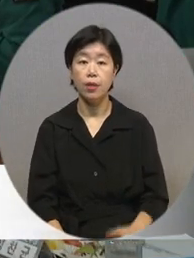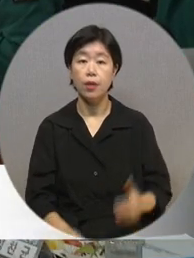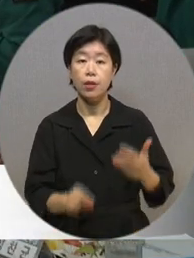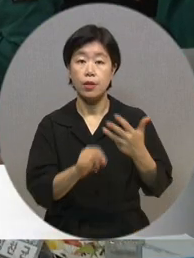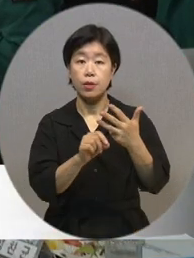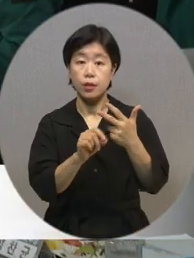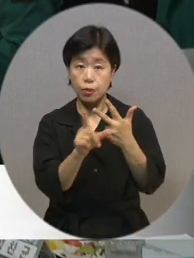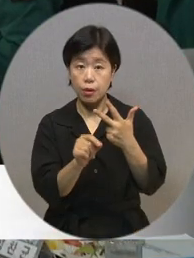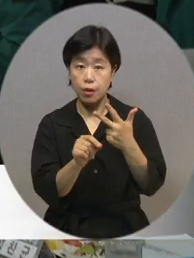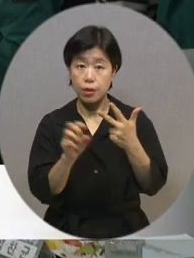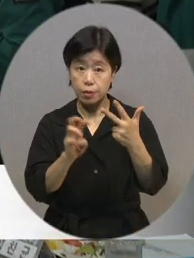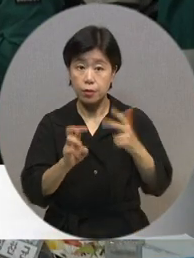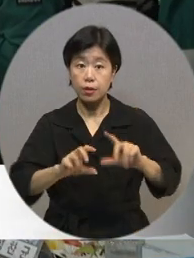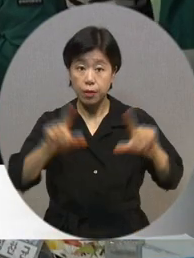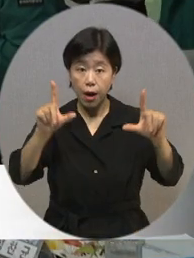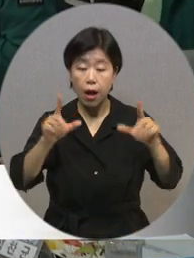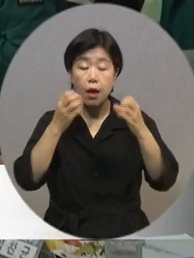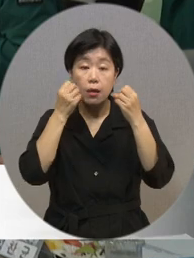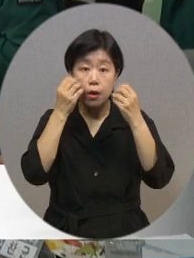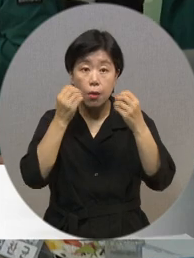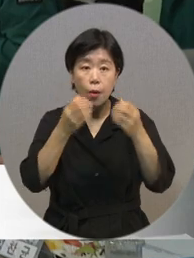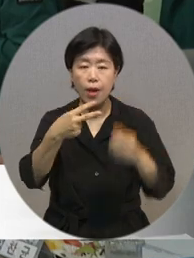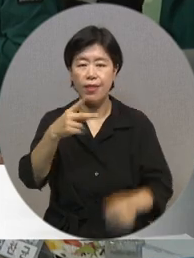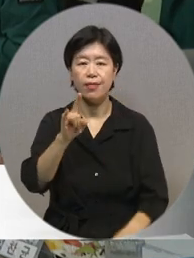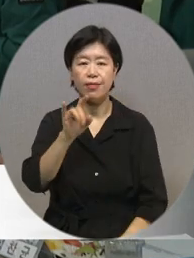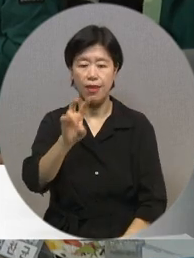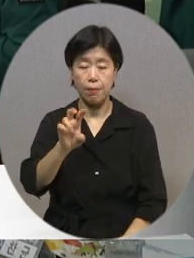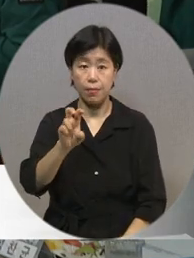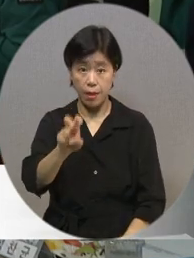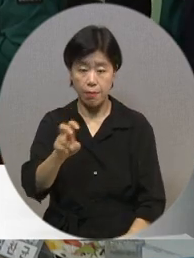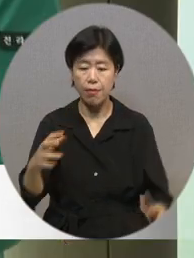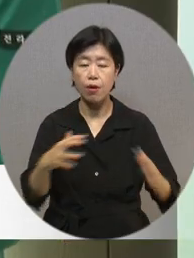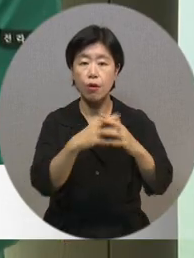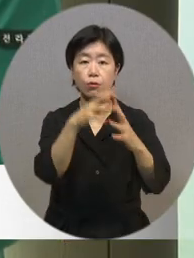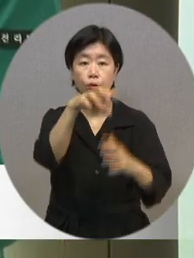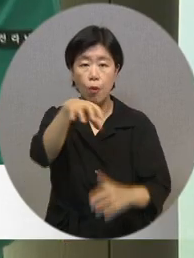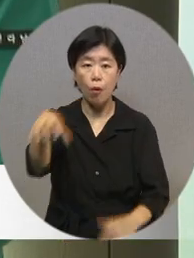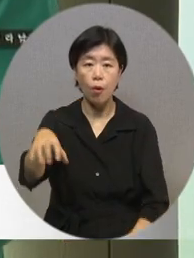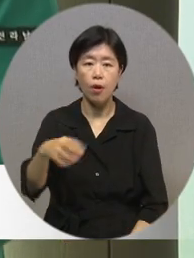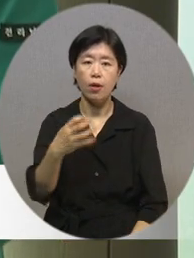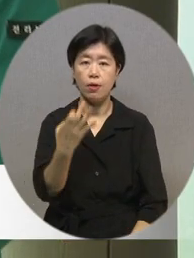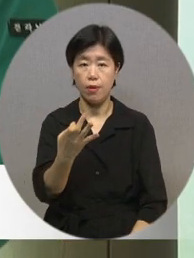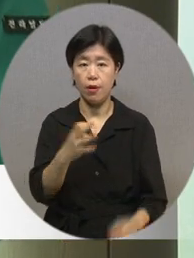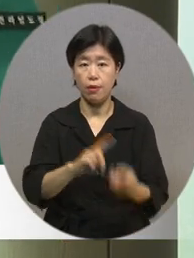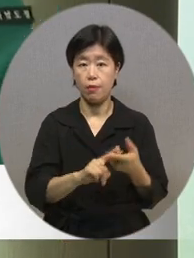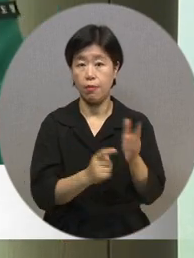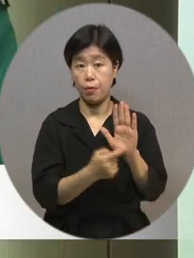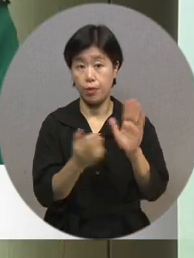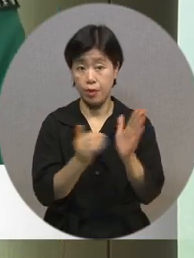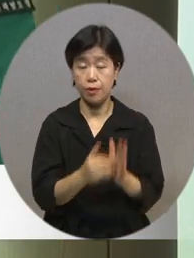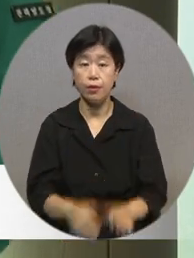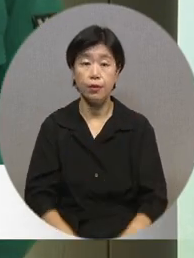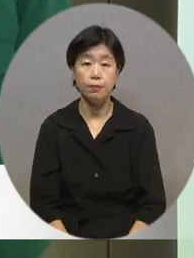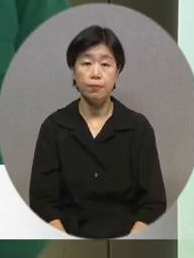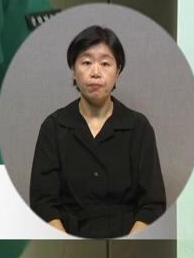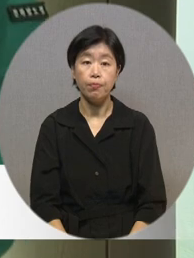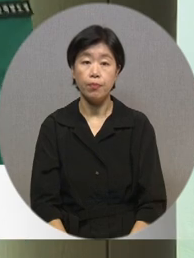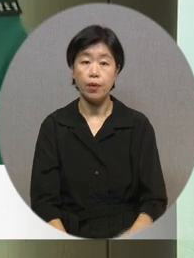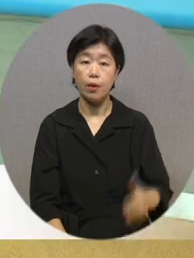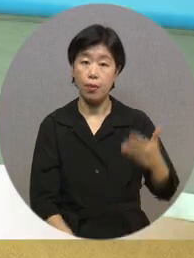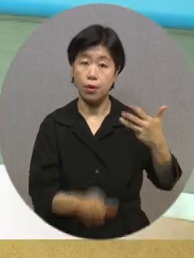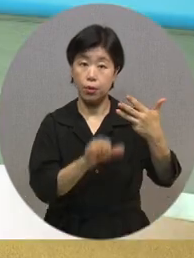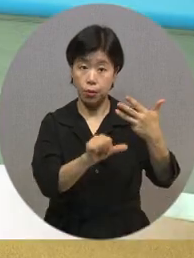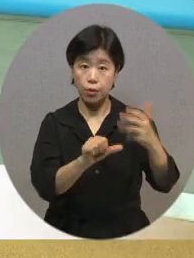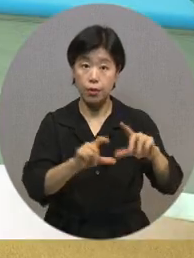신규 기후대응댐 후보지 14곳을 발표했습니다. 지난 5일 김영록 전남도지사는